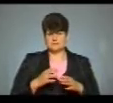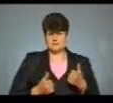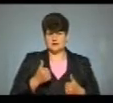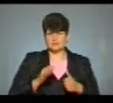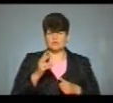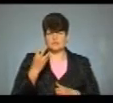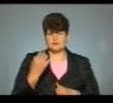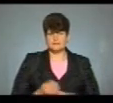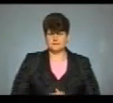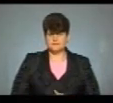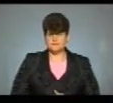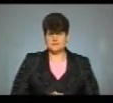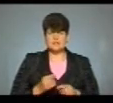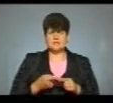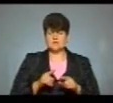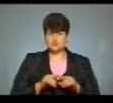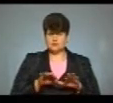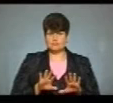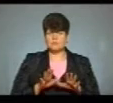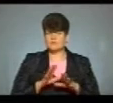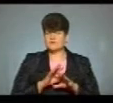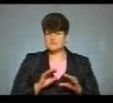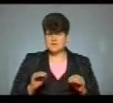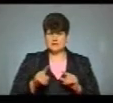Стефанишин. І на цьому у мене